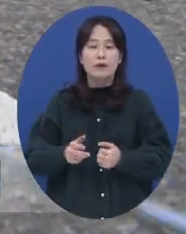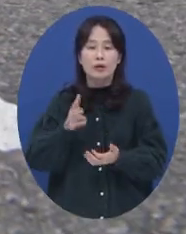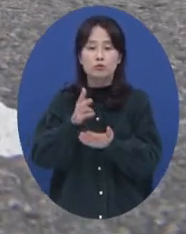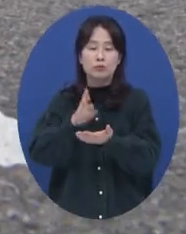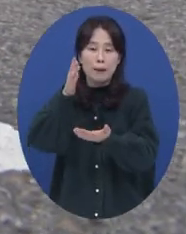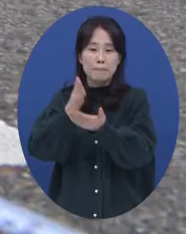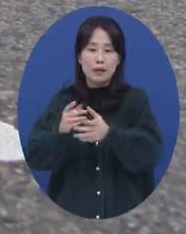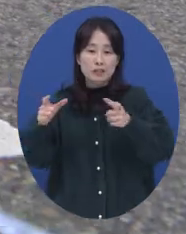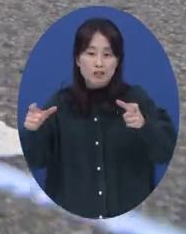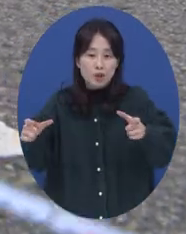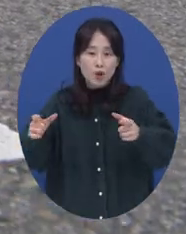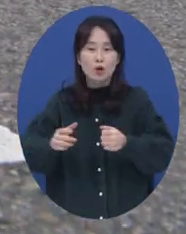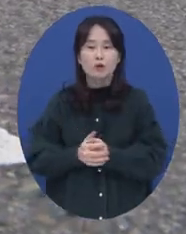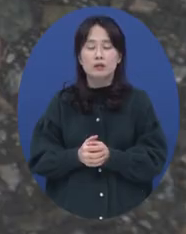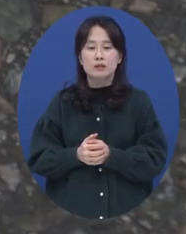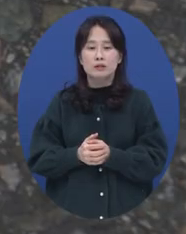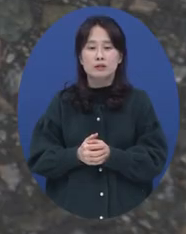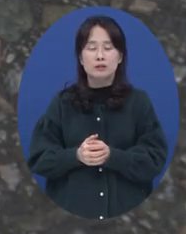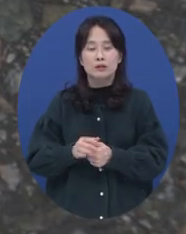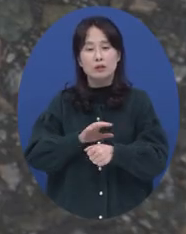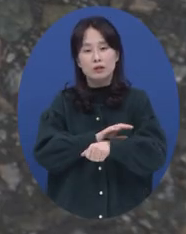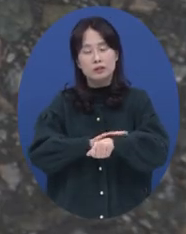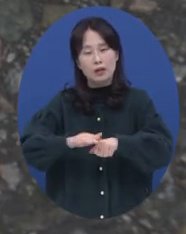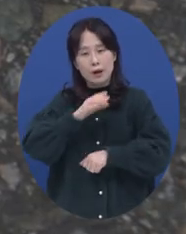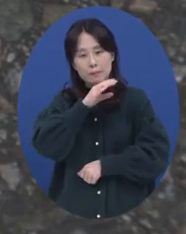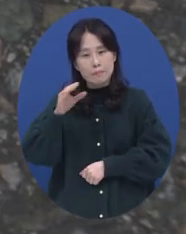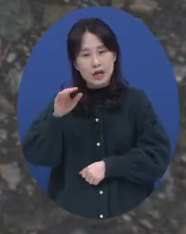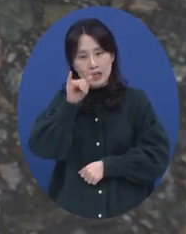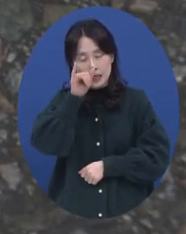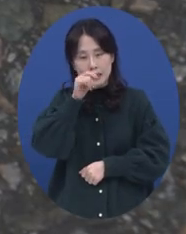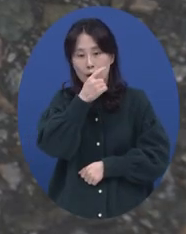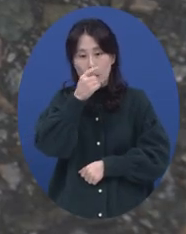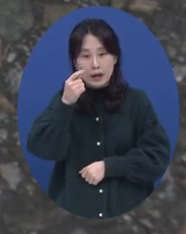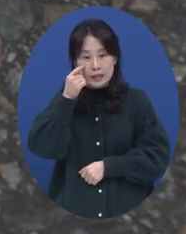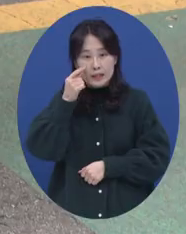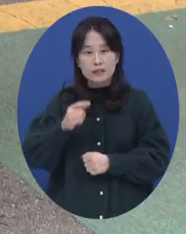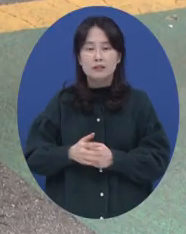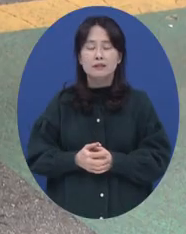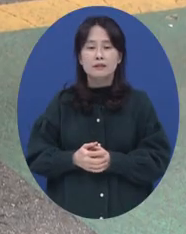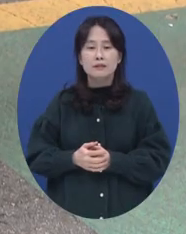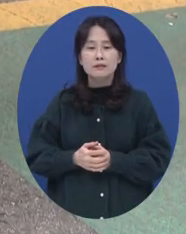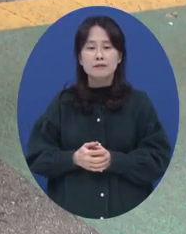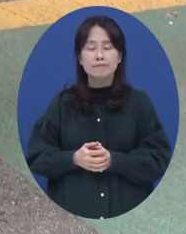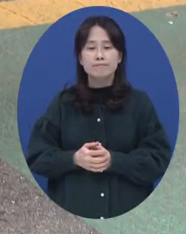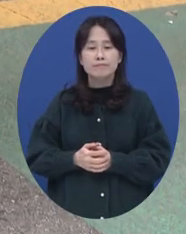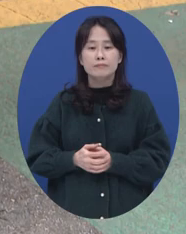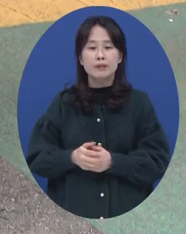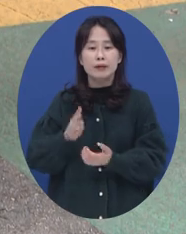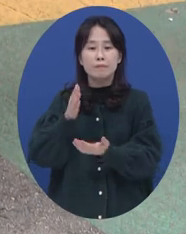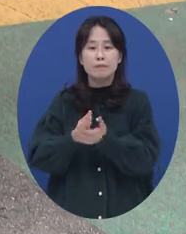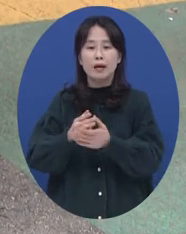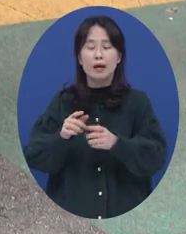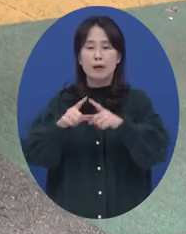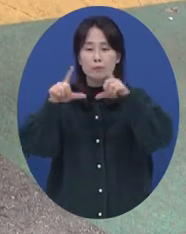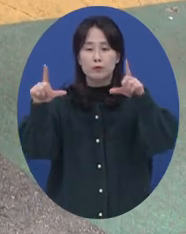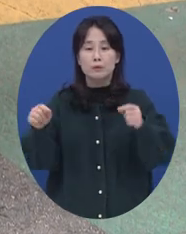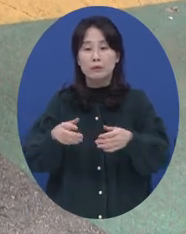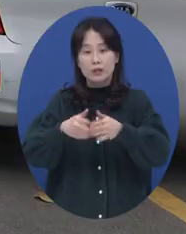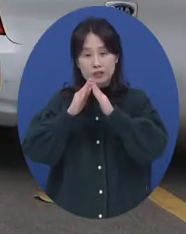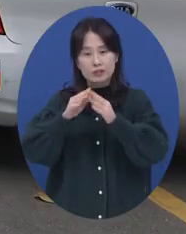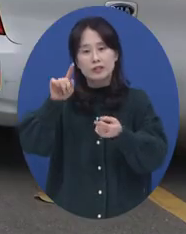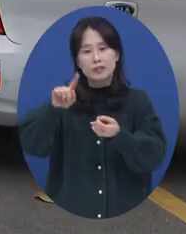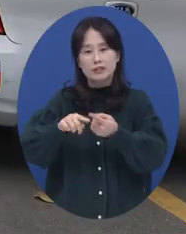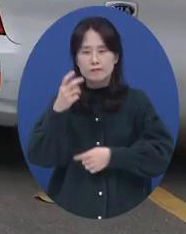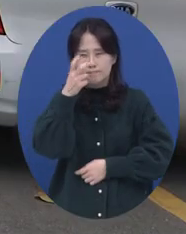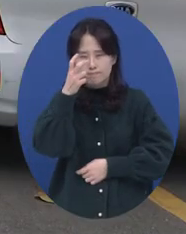주차 금지 구역 지정 여부와 주차 금지 구역 지정, 실효성 및 화재 위험도 높은 대상 우선 지정 여부, 그리고 주차 금지 표지판